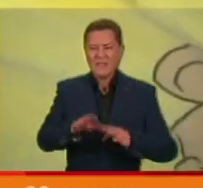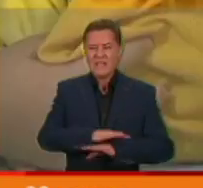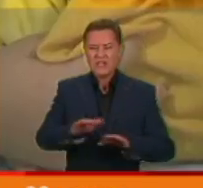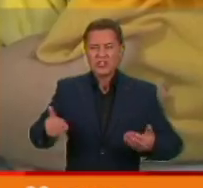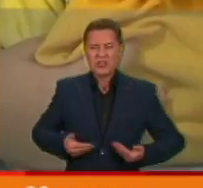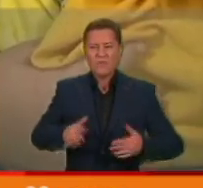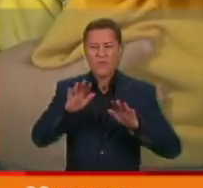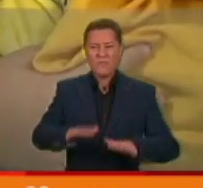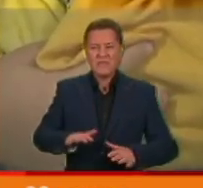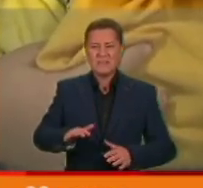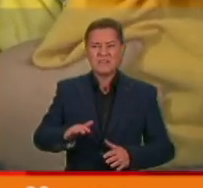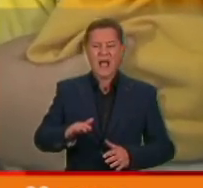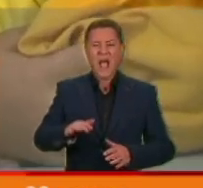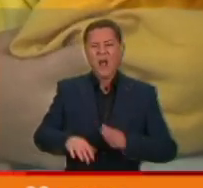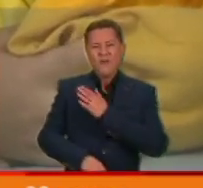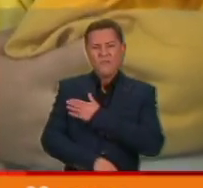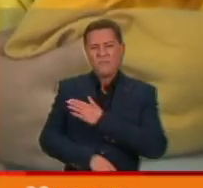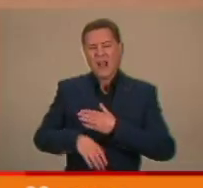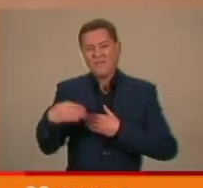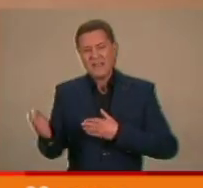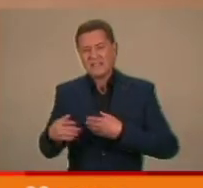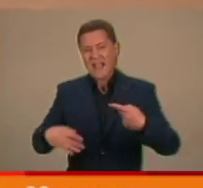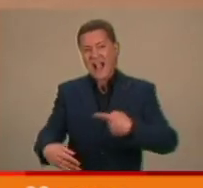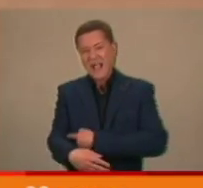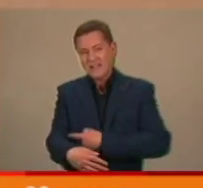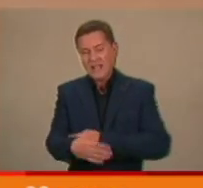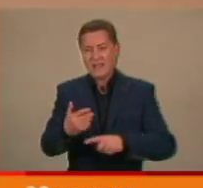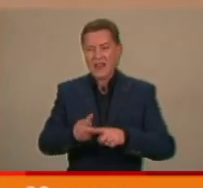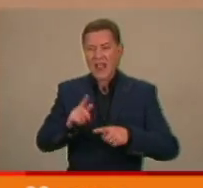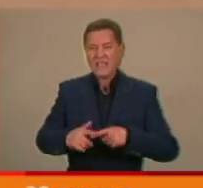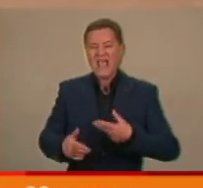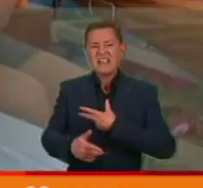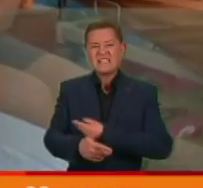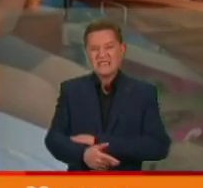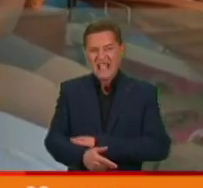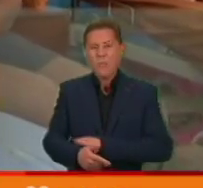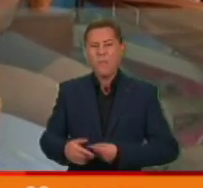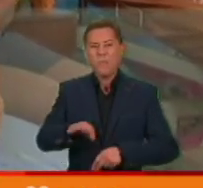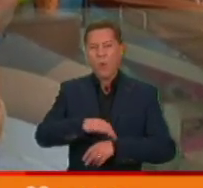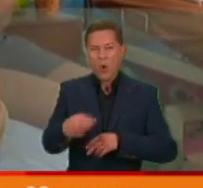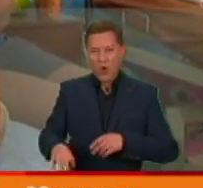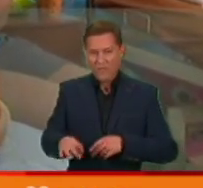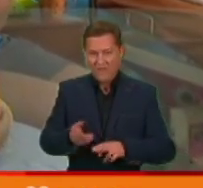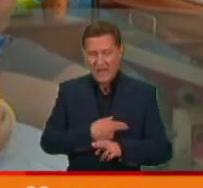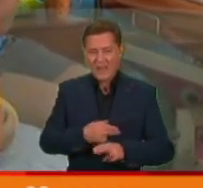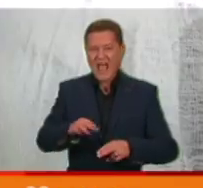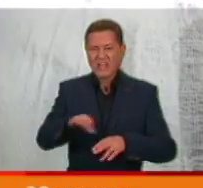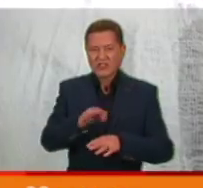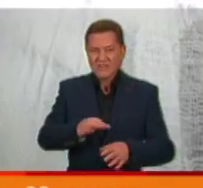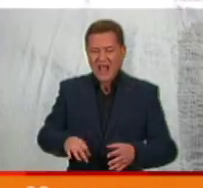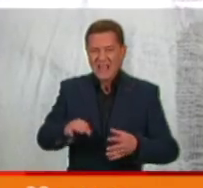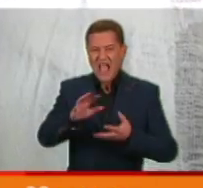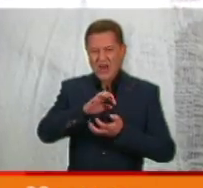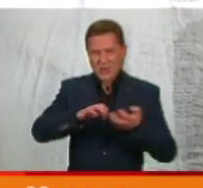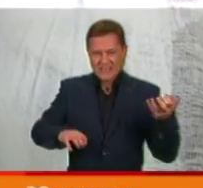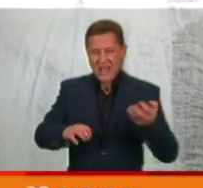живого місця. У маленькій правиці катетер, через який хлопчикові вводили знеболювальне під час операції. Йому зшивали геть роздерту